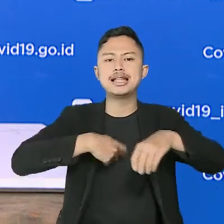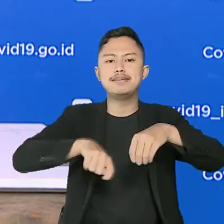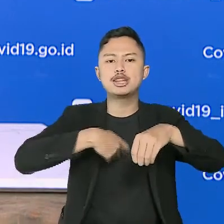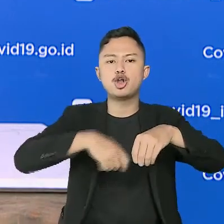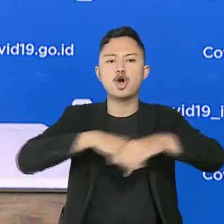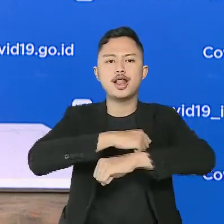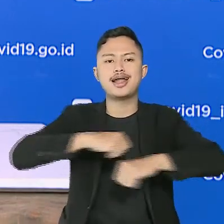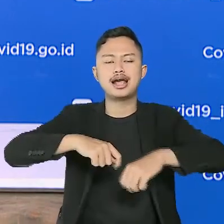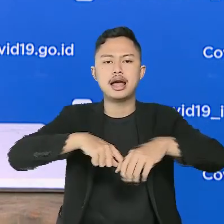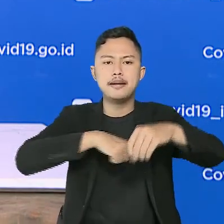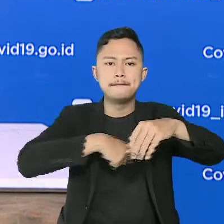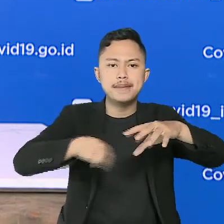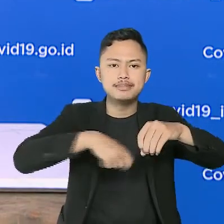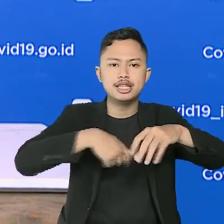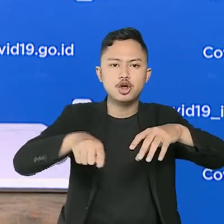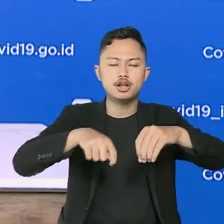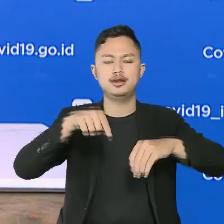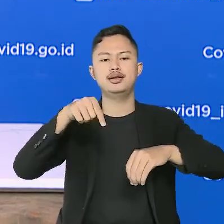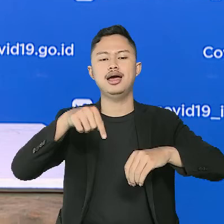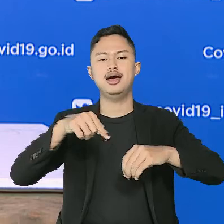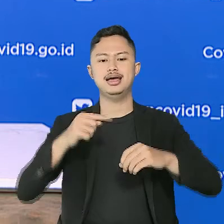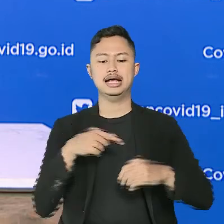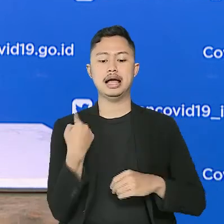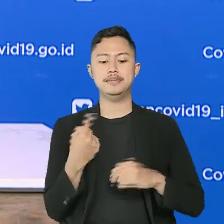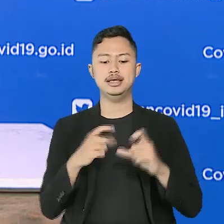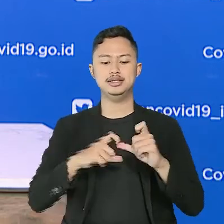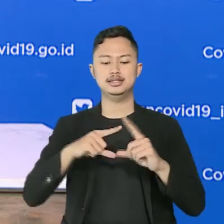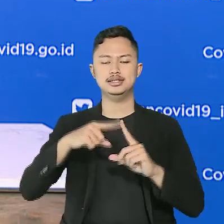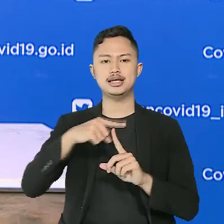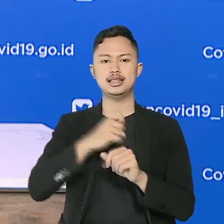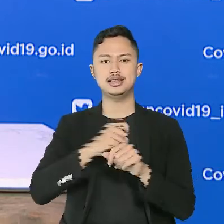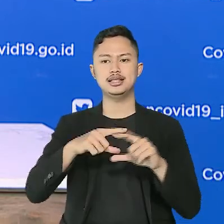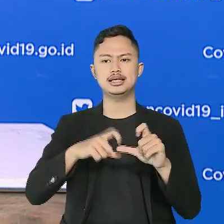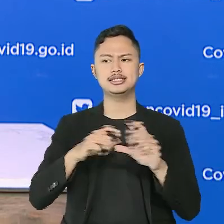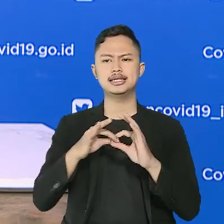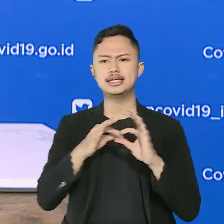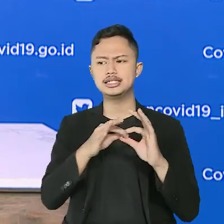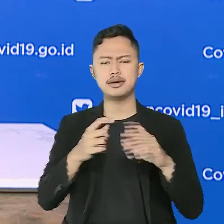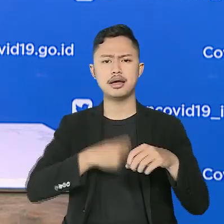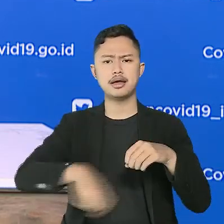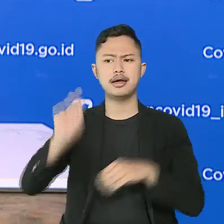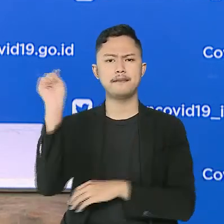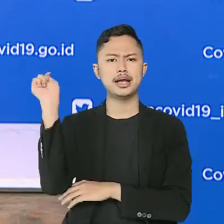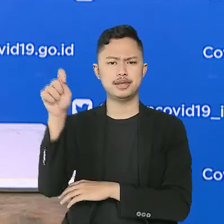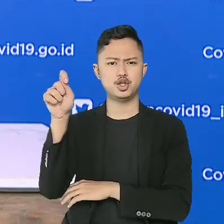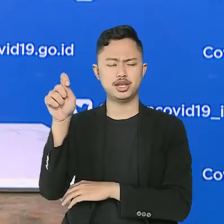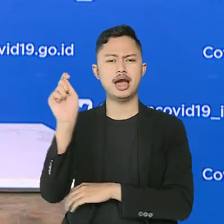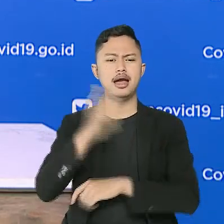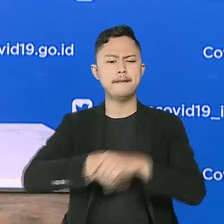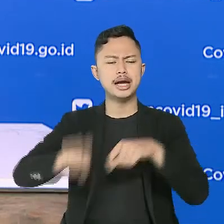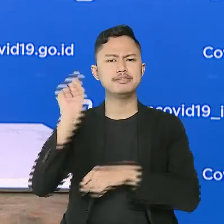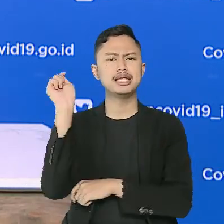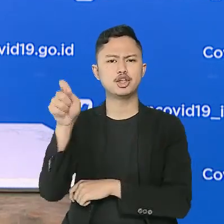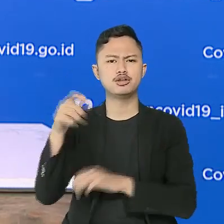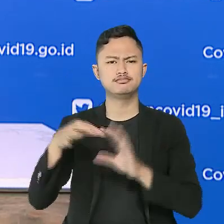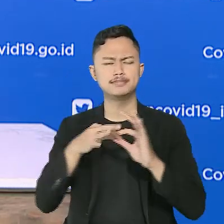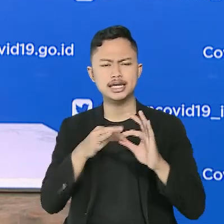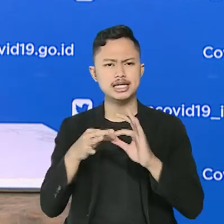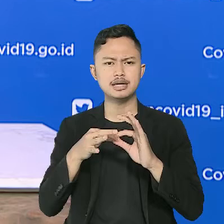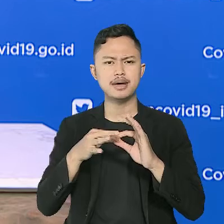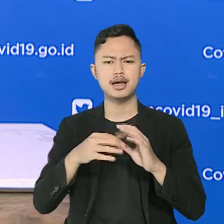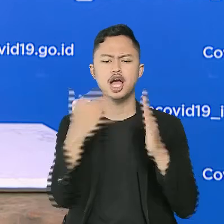dan saat ini Satgas bekerjasama dengan PBSI sedang menyusun protokol kesehatan